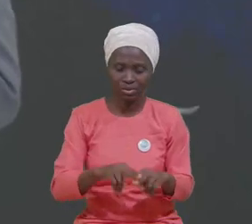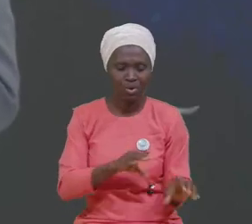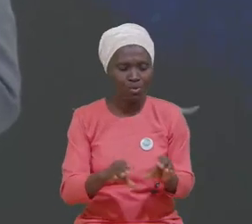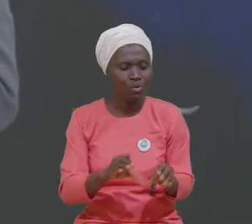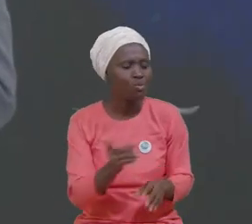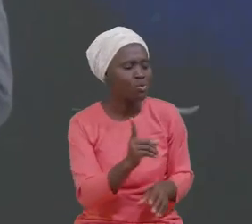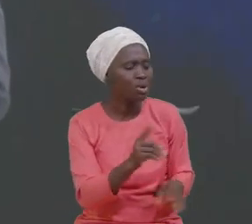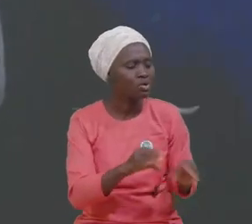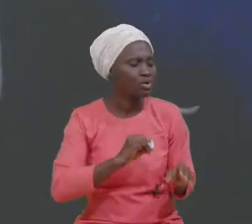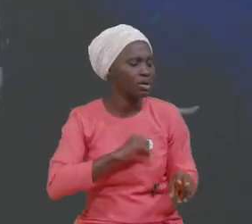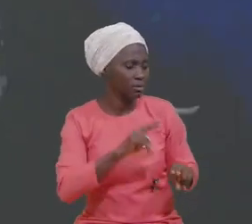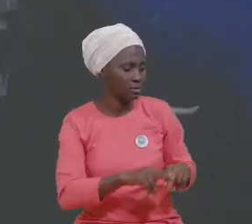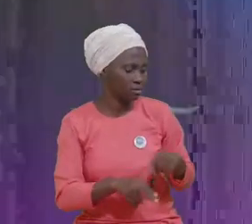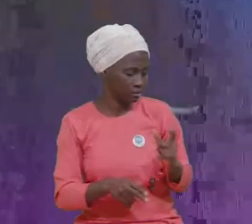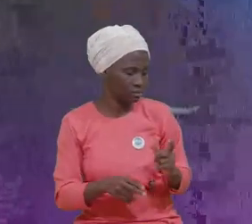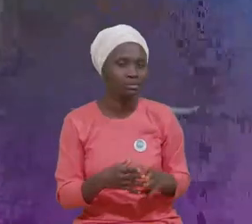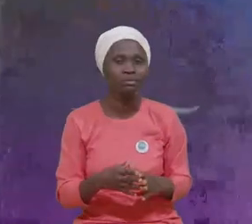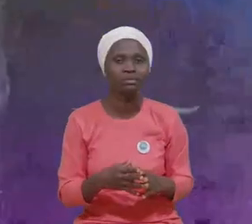que je vais m'asseoir?